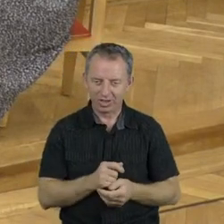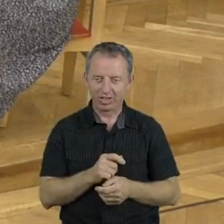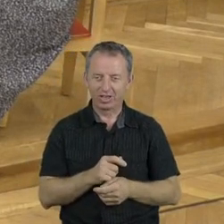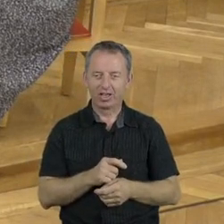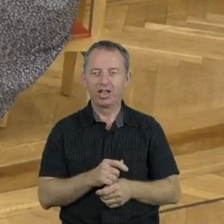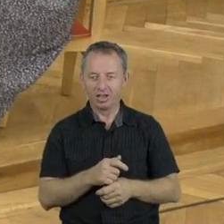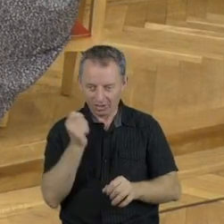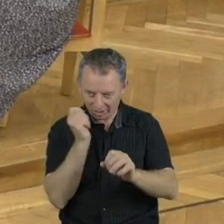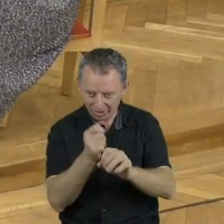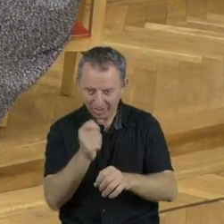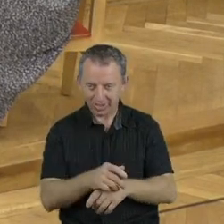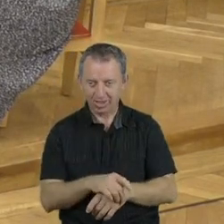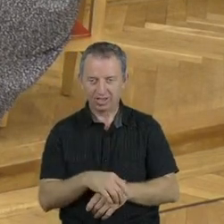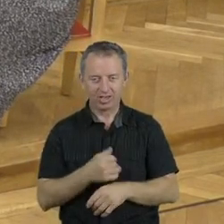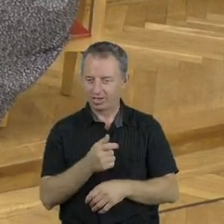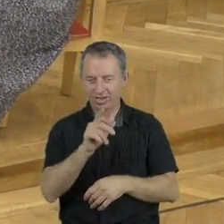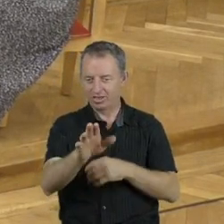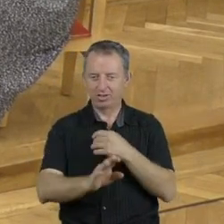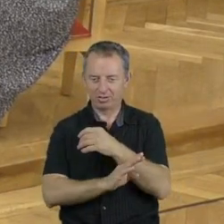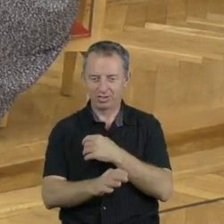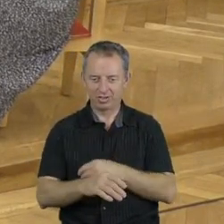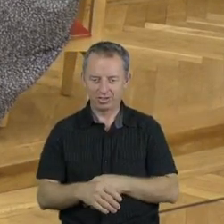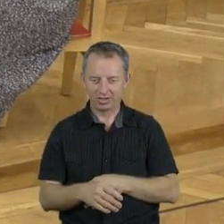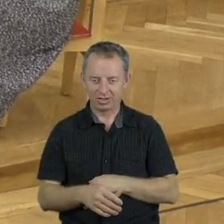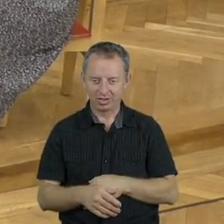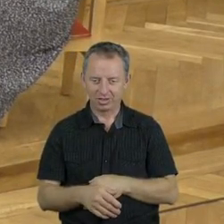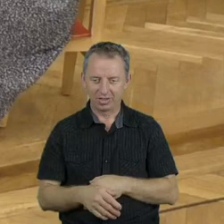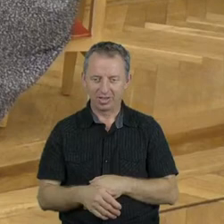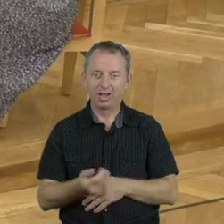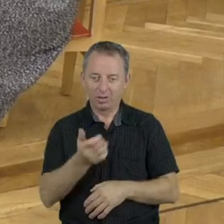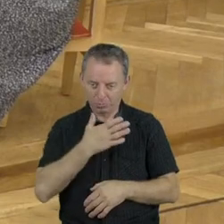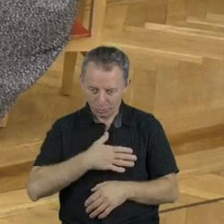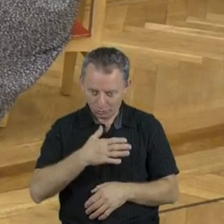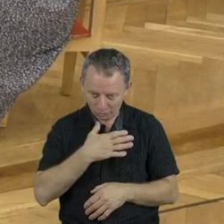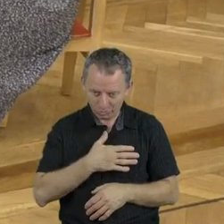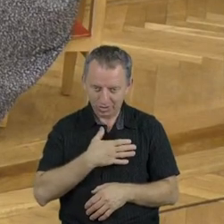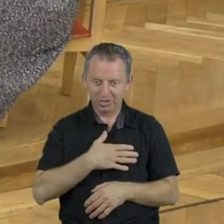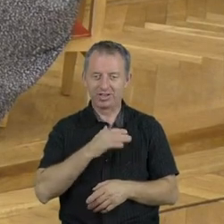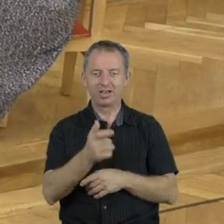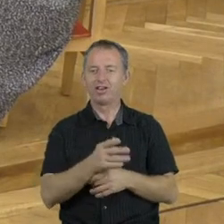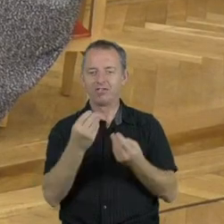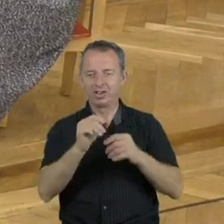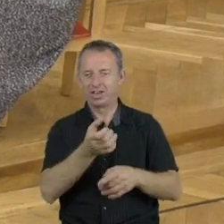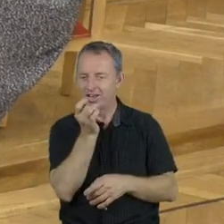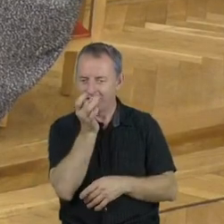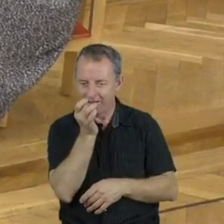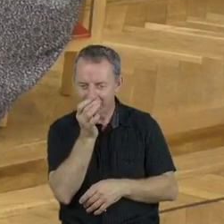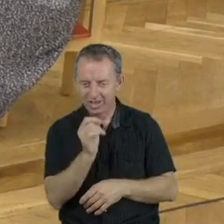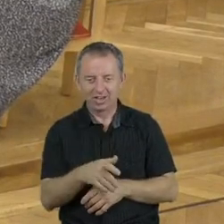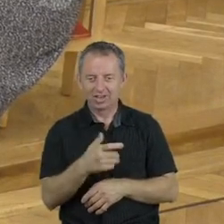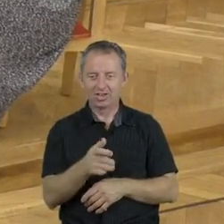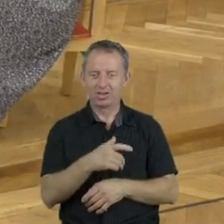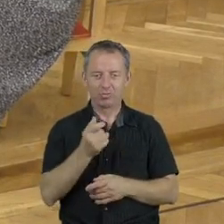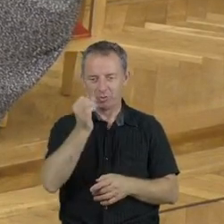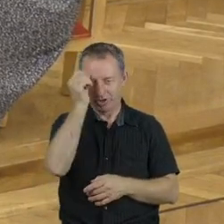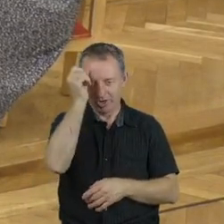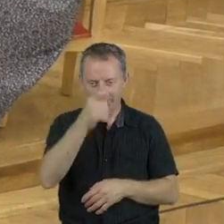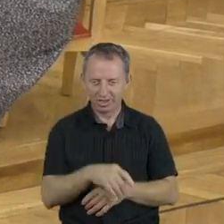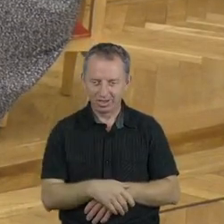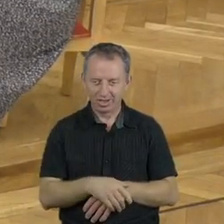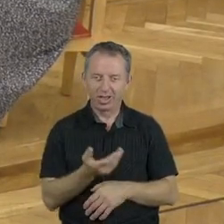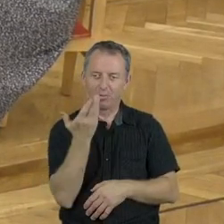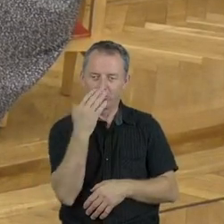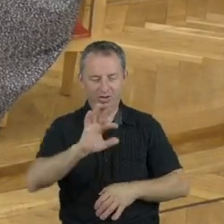przybijać gwoździe, no ale nie o takiej porze. Nie spodobało mu się to, więc już więcej nie narzekał i nie mówił takich słów o poranku. O,